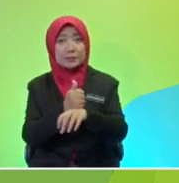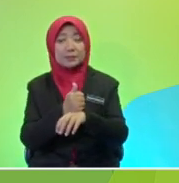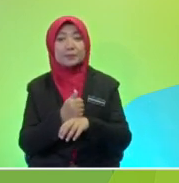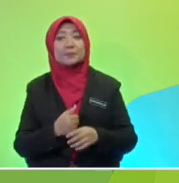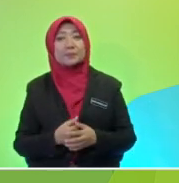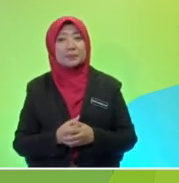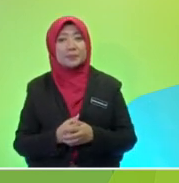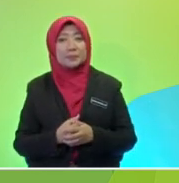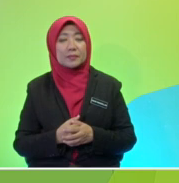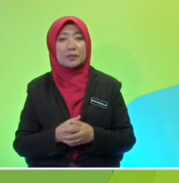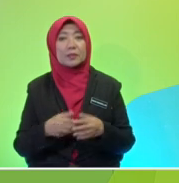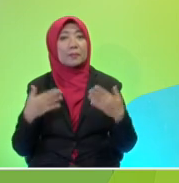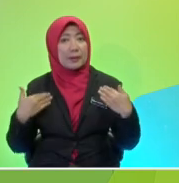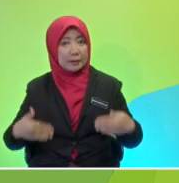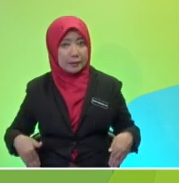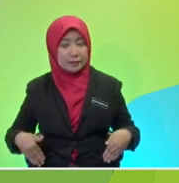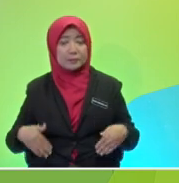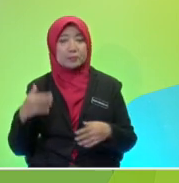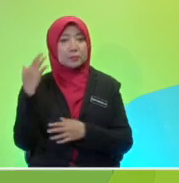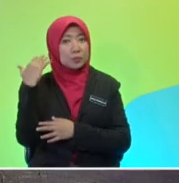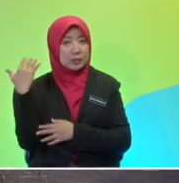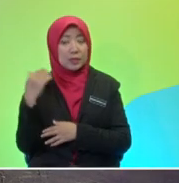pergerakan dan bunyi